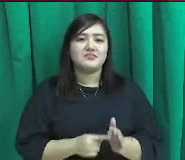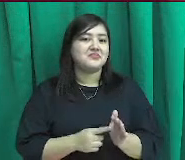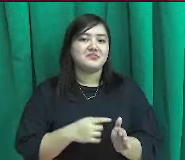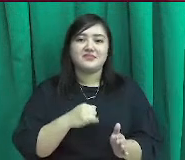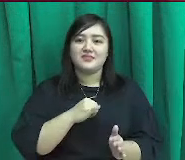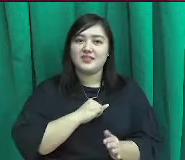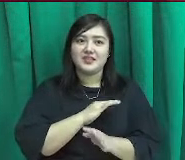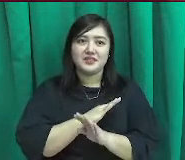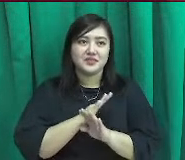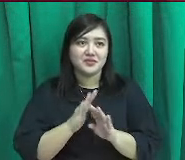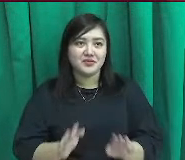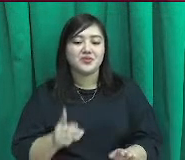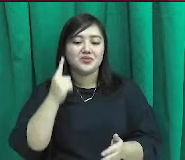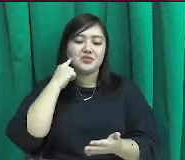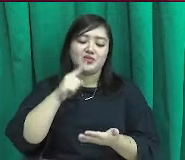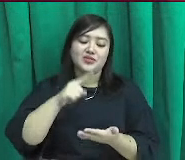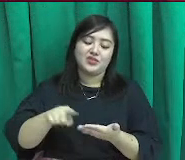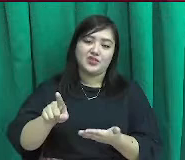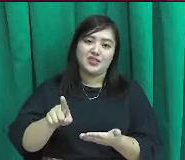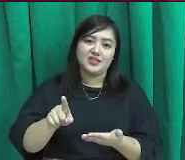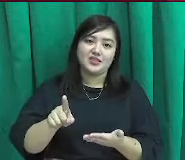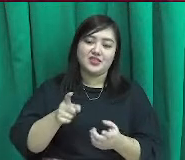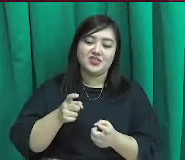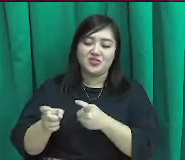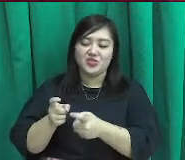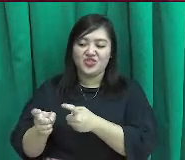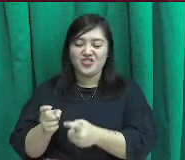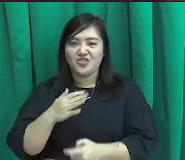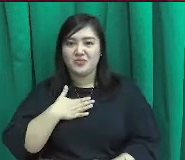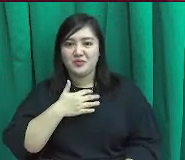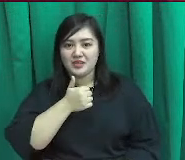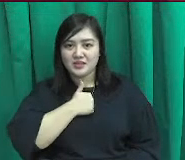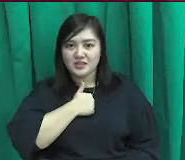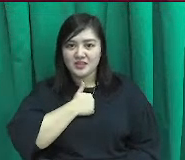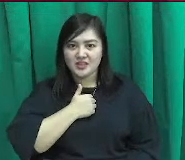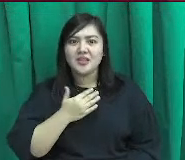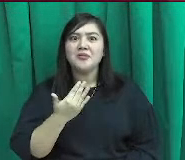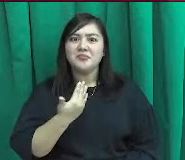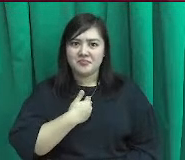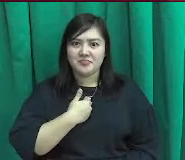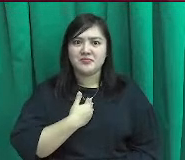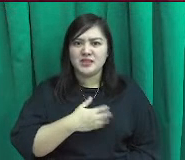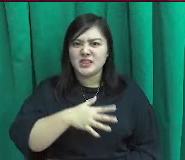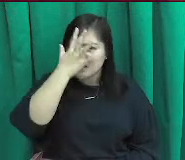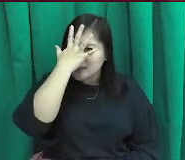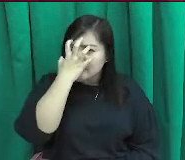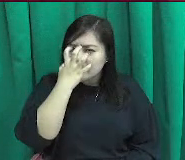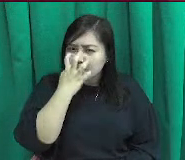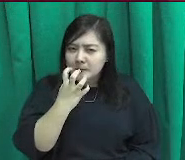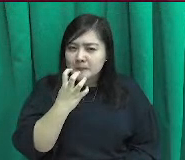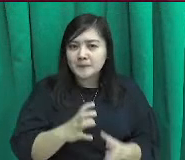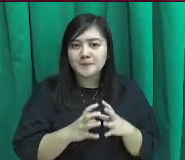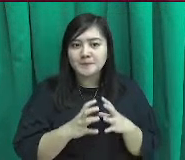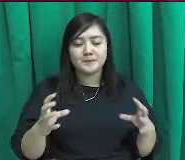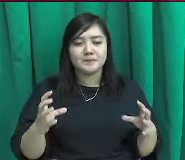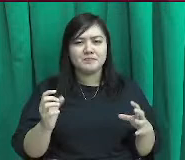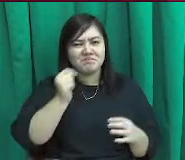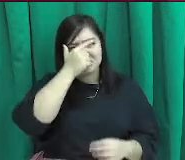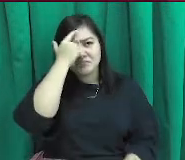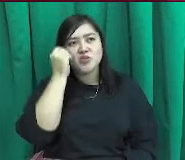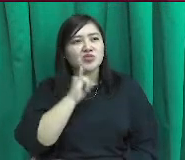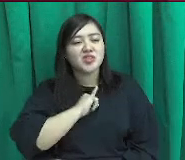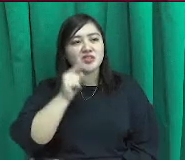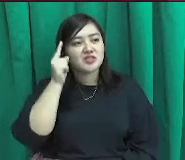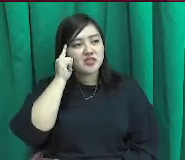Yeah. At hindi ko nakokontrol yung aking temperance, magiging hot temper ako. Mm. No? Dahil nga, syempre, may kaisipan tayo